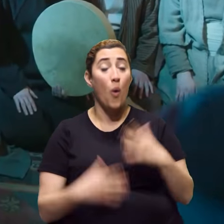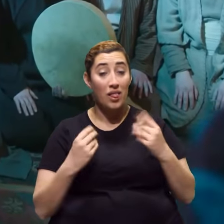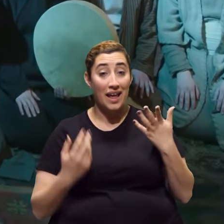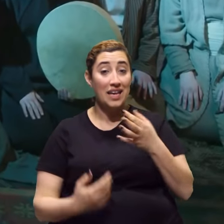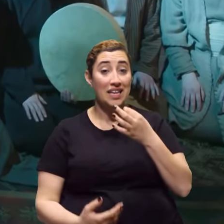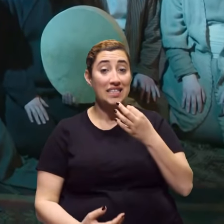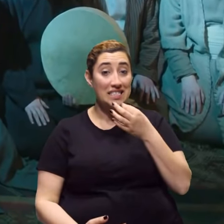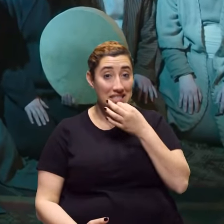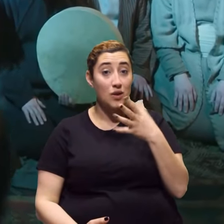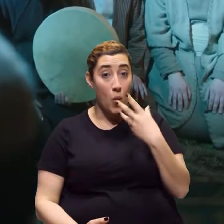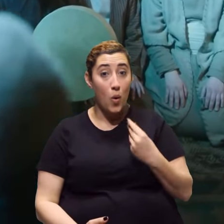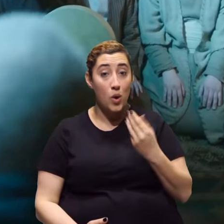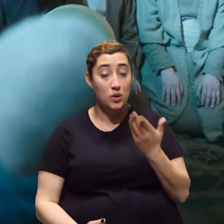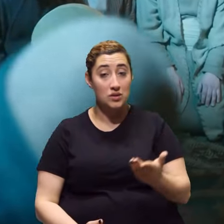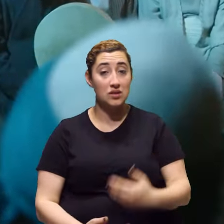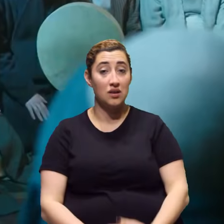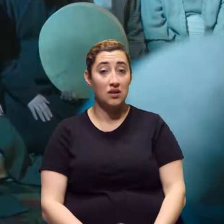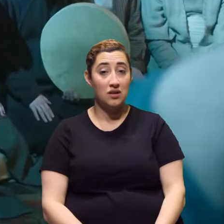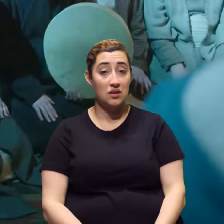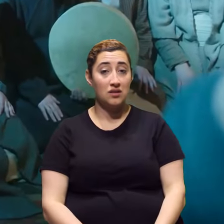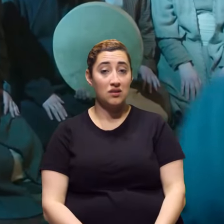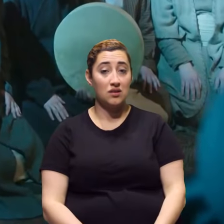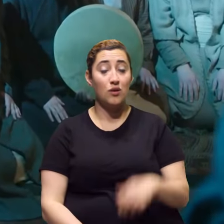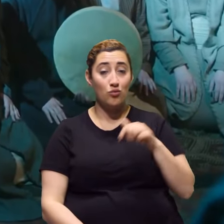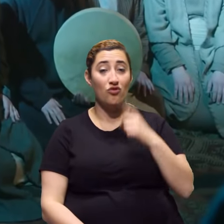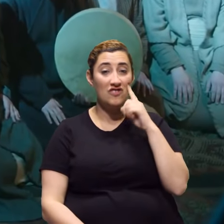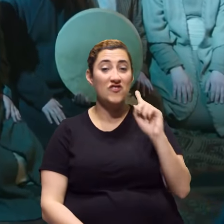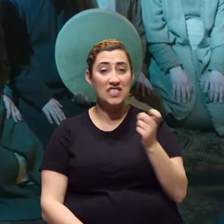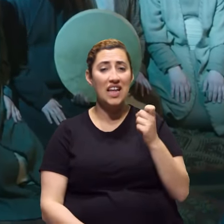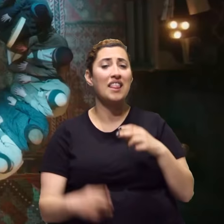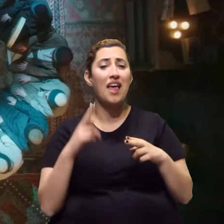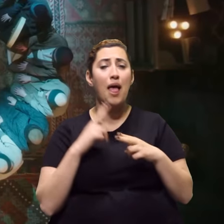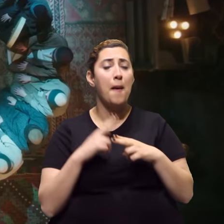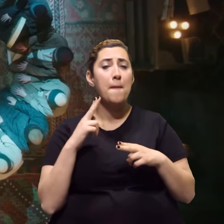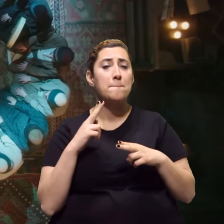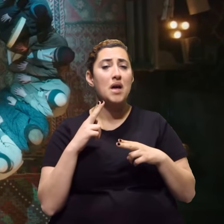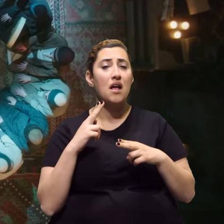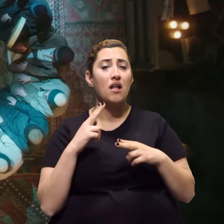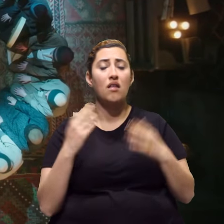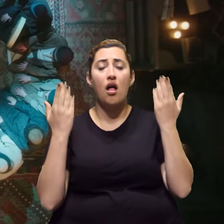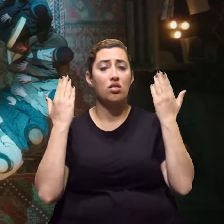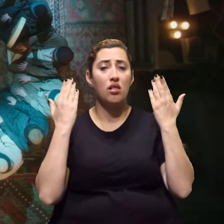lütfeder ol şah, bu fırsatta hemen